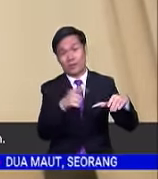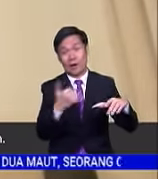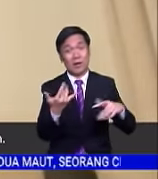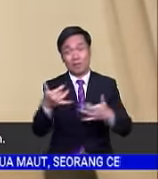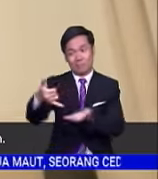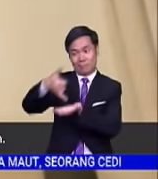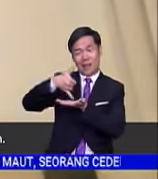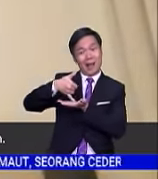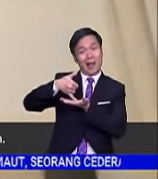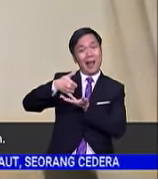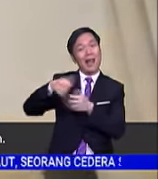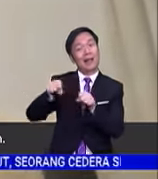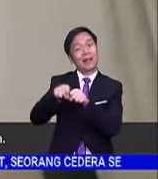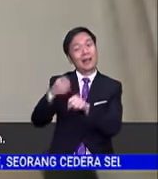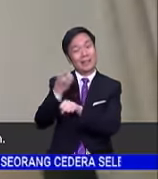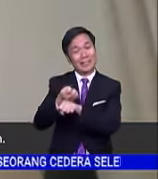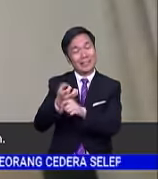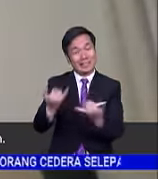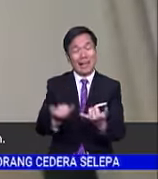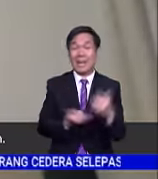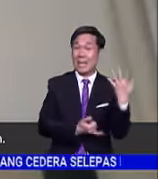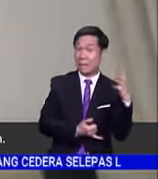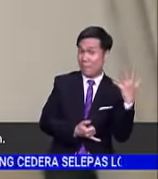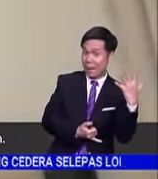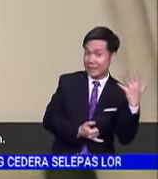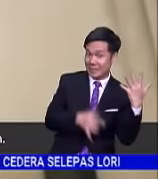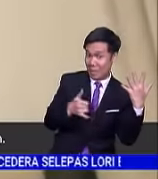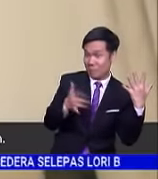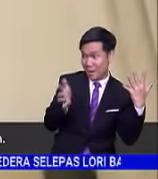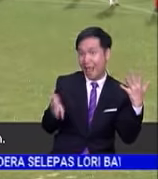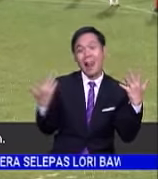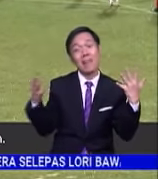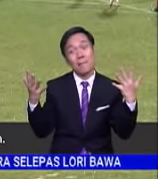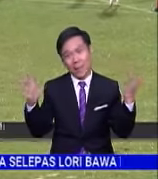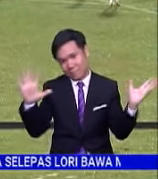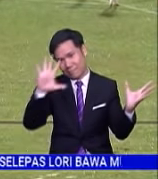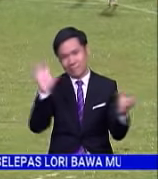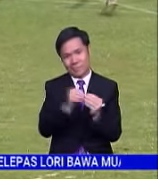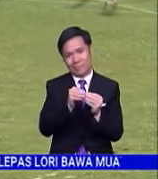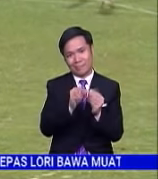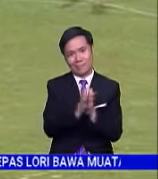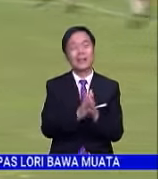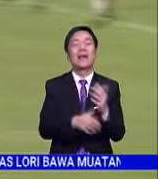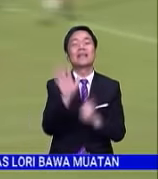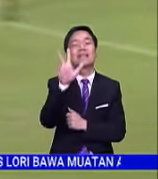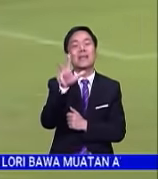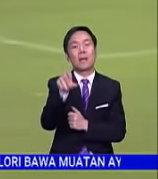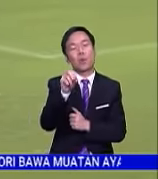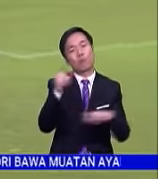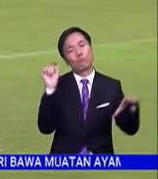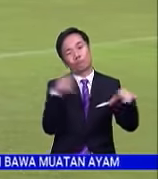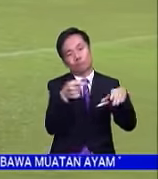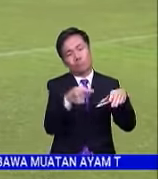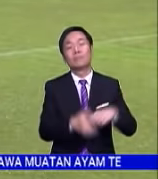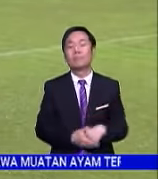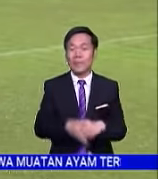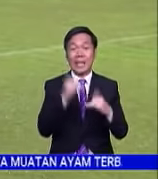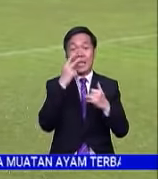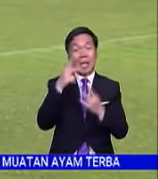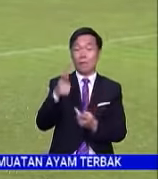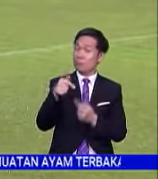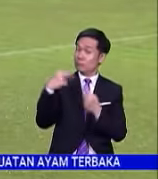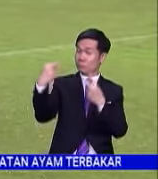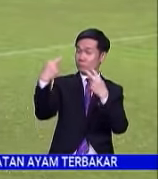like I can say 15, so I have 15 more to go. Kelibat Mintah sebelum ini meraih perhatian apabila